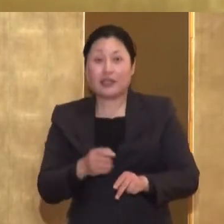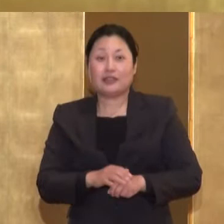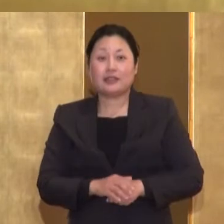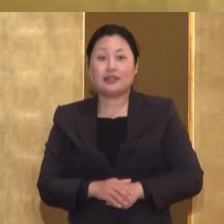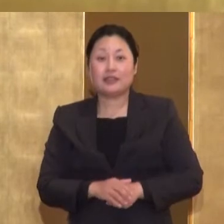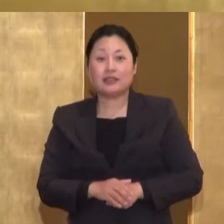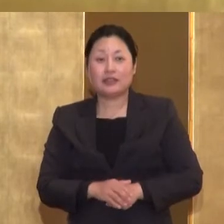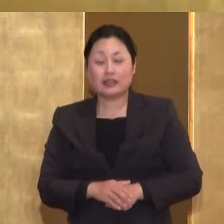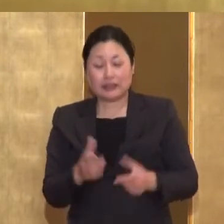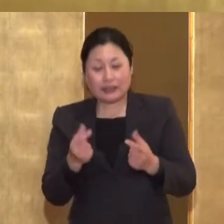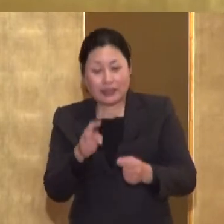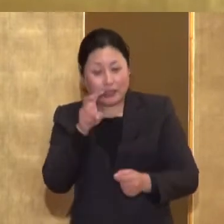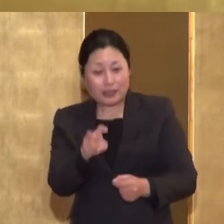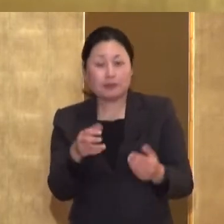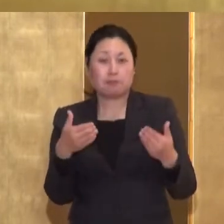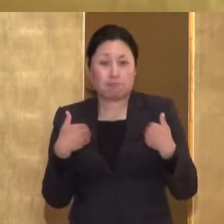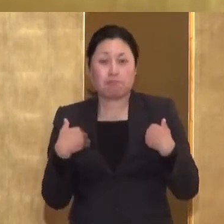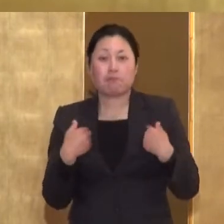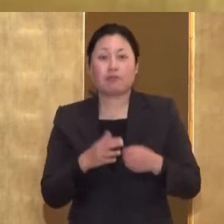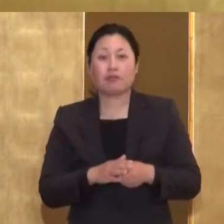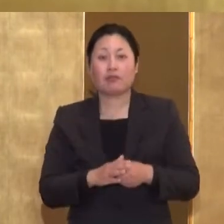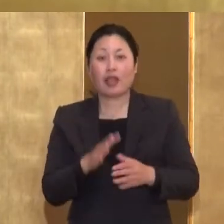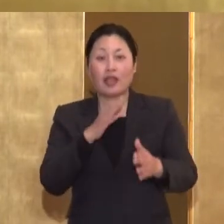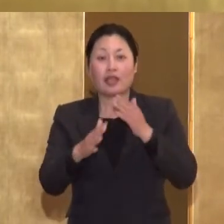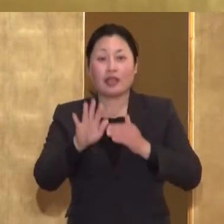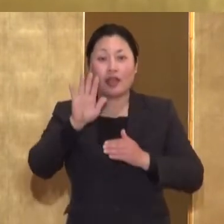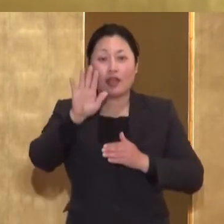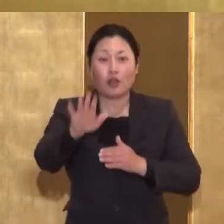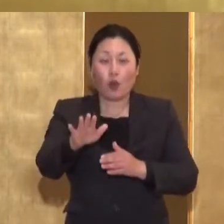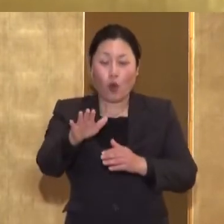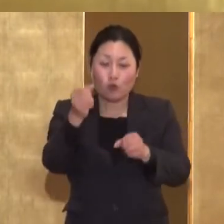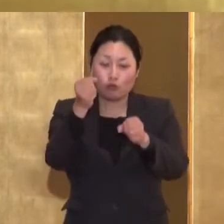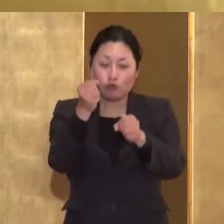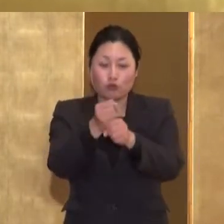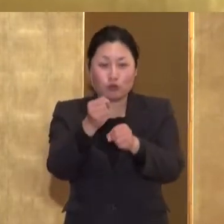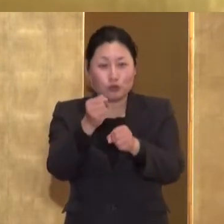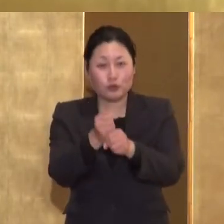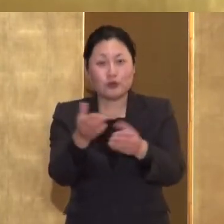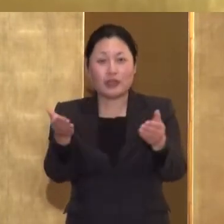できません。戦後を作られた70年